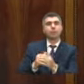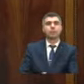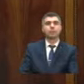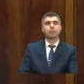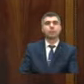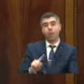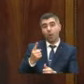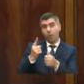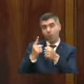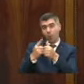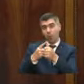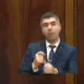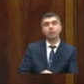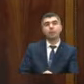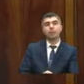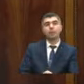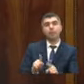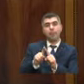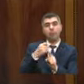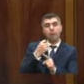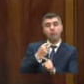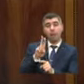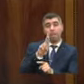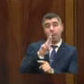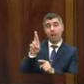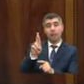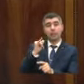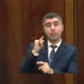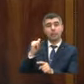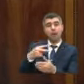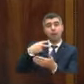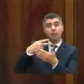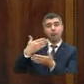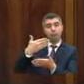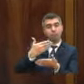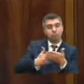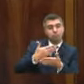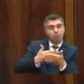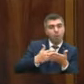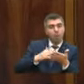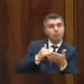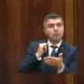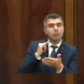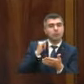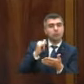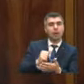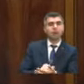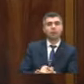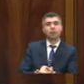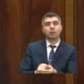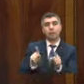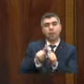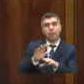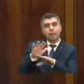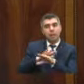أولا، التوجهات الملكية التي تضمنتها العديد من الخطب الملكية خصوصا ذات صلة